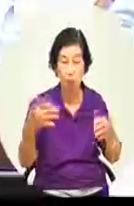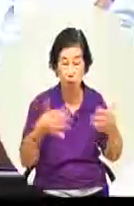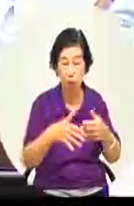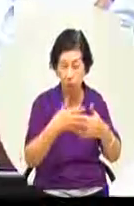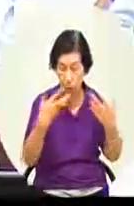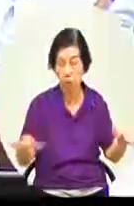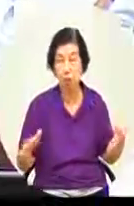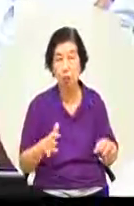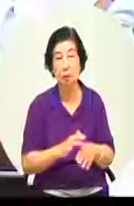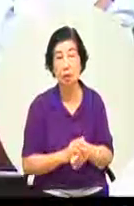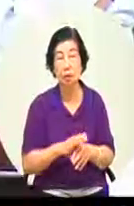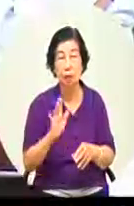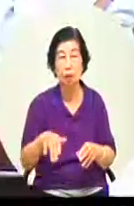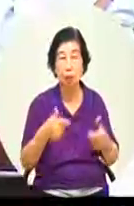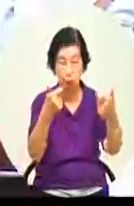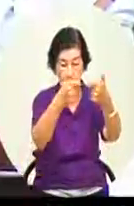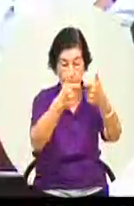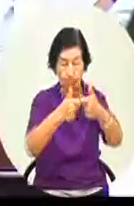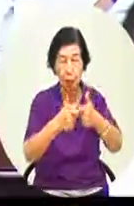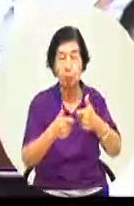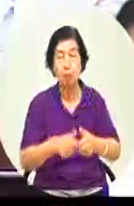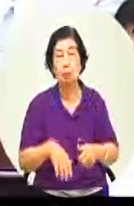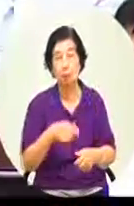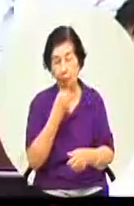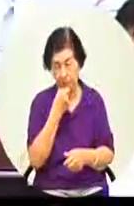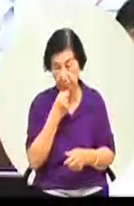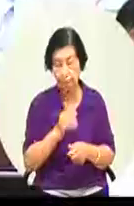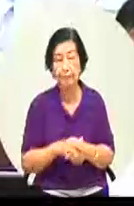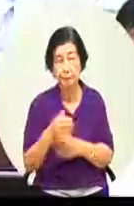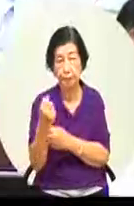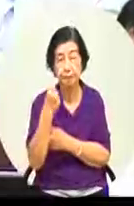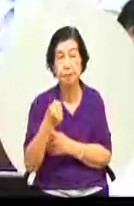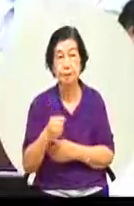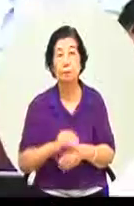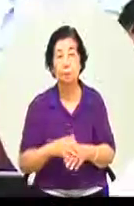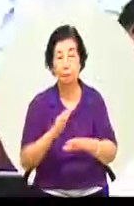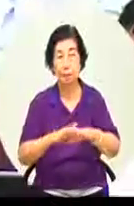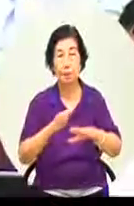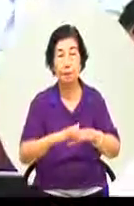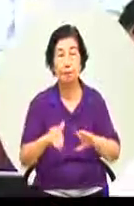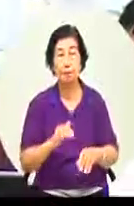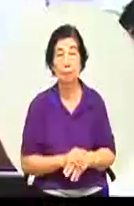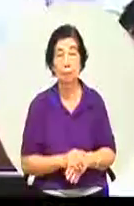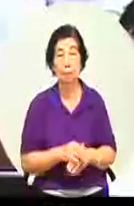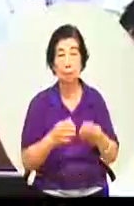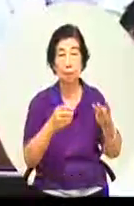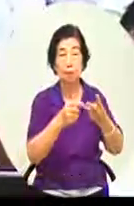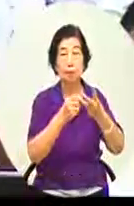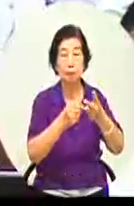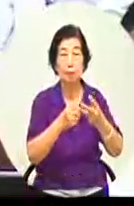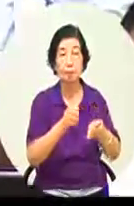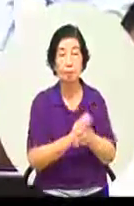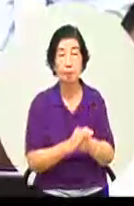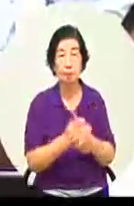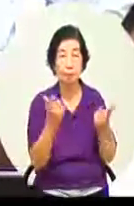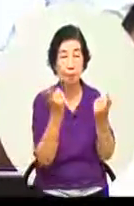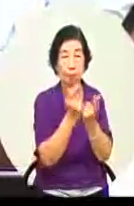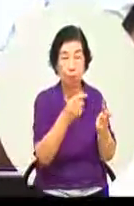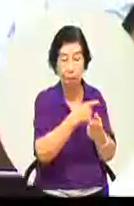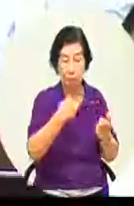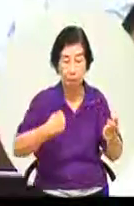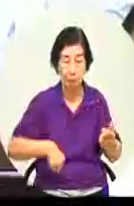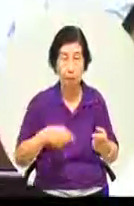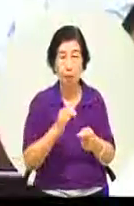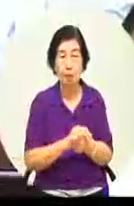相关其他的这些配套我们都愿意去做一些努力啦。那第三个问题，刚刚议员提到这个北京的农业采线团